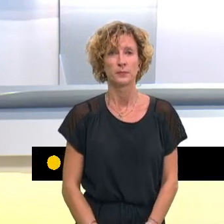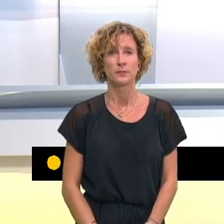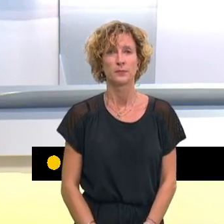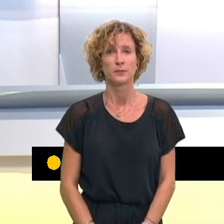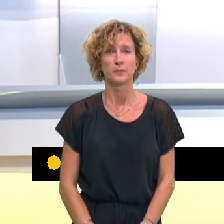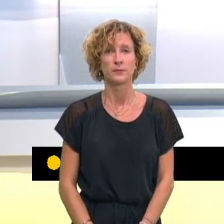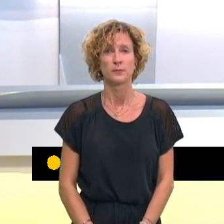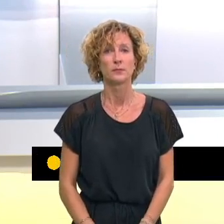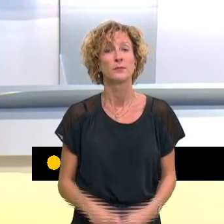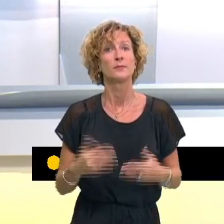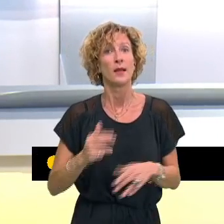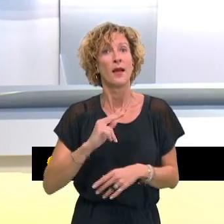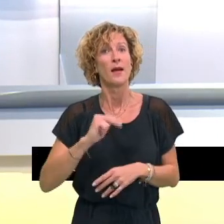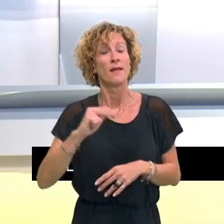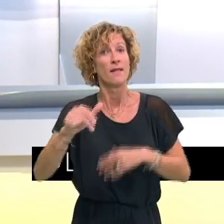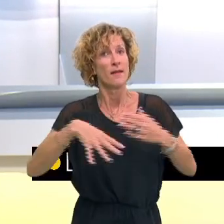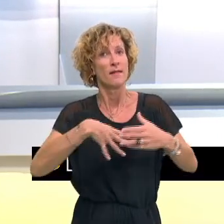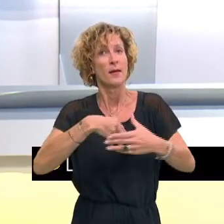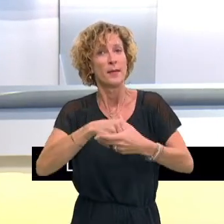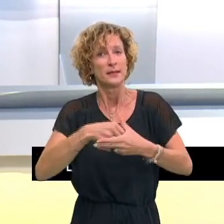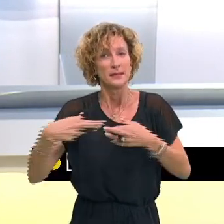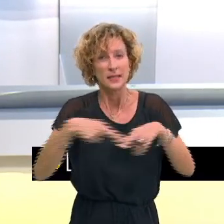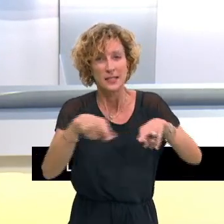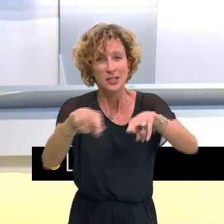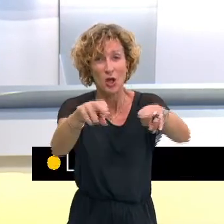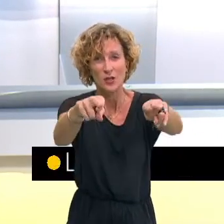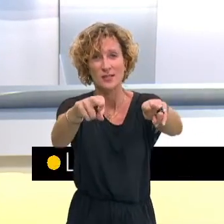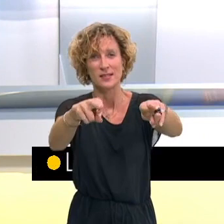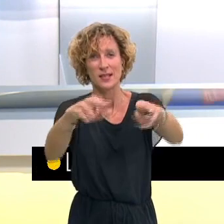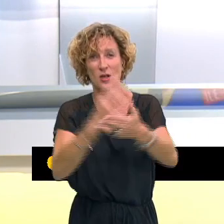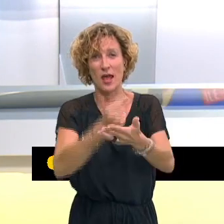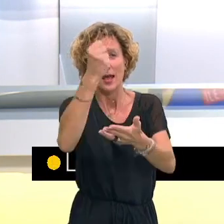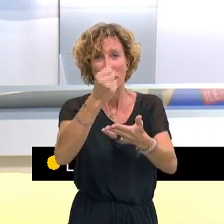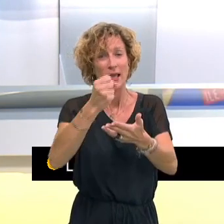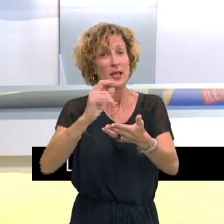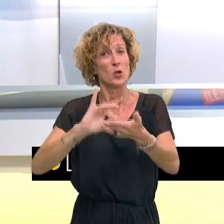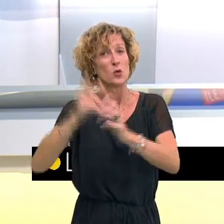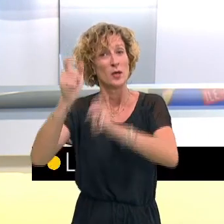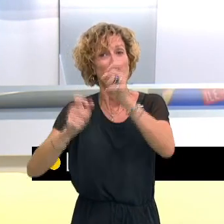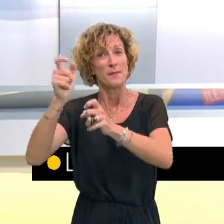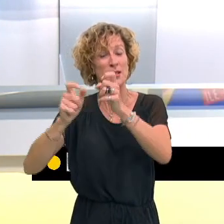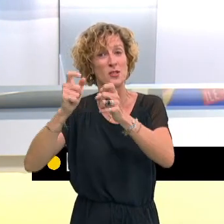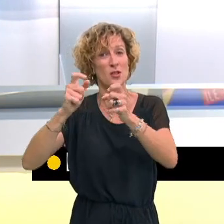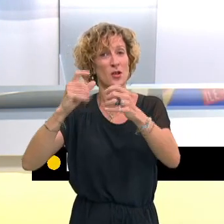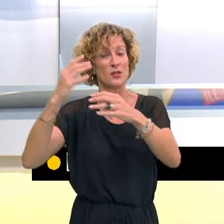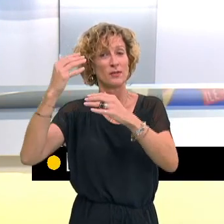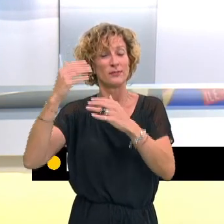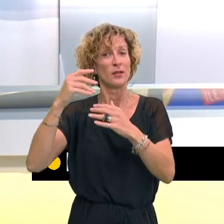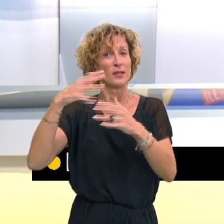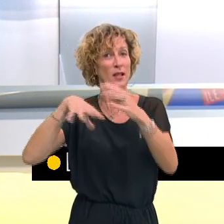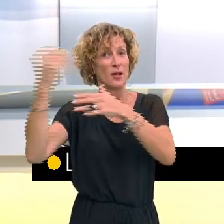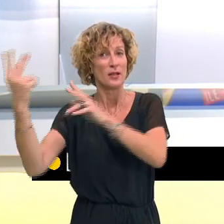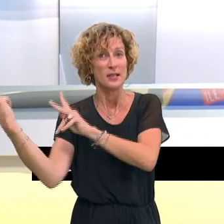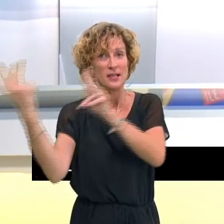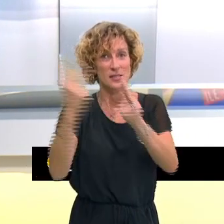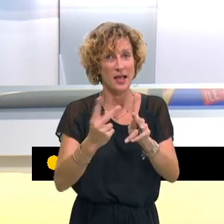Il s'apprête à s'élancer sur les sentiers de la Réunion. Les raiders venus d'ailleurs arrivent dans l'île progressivement. Dès l'aéroport,